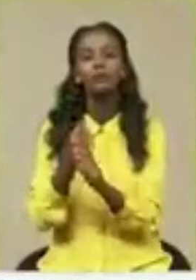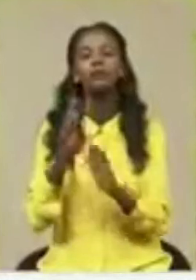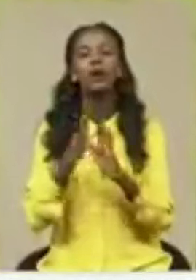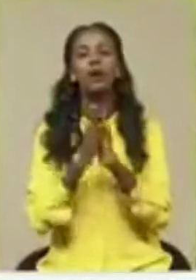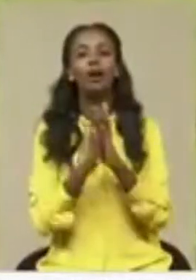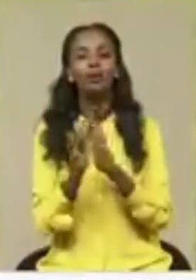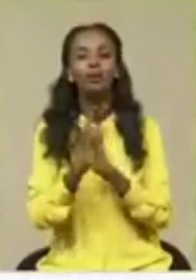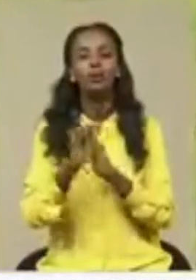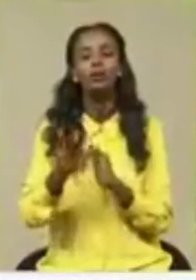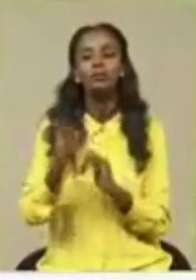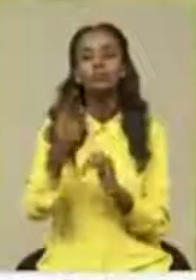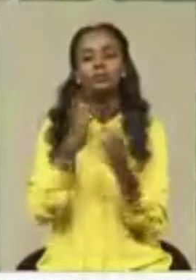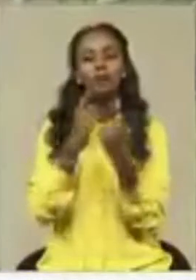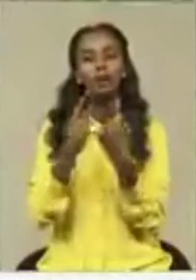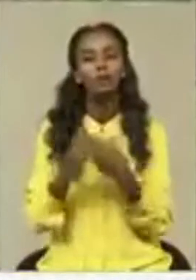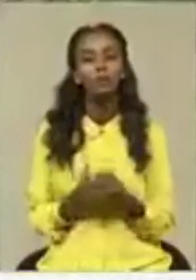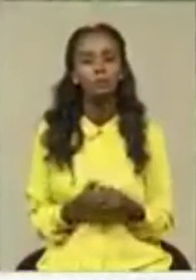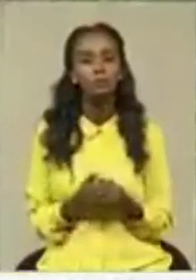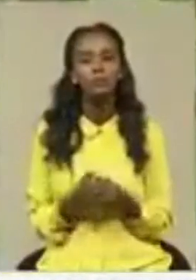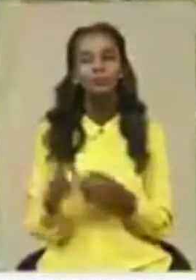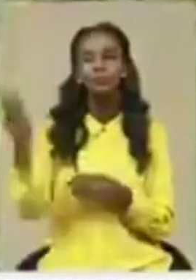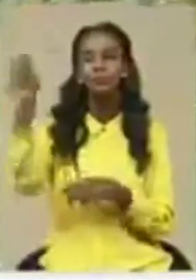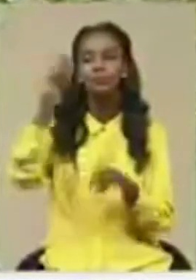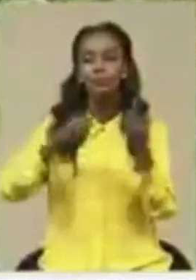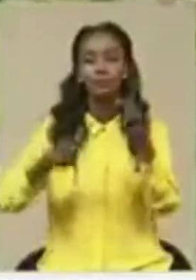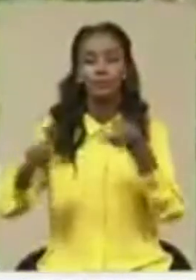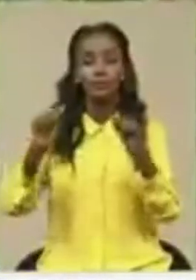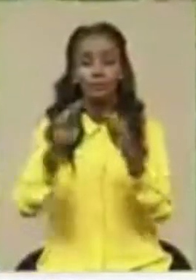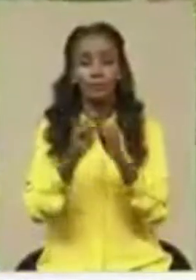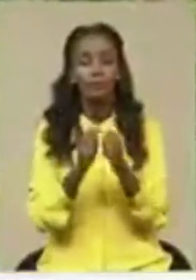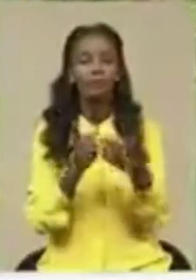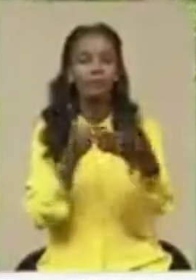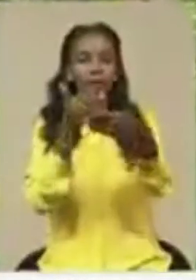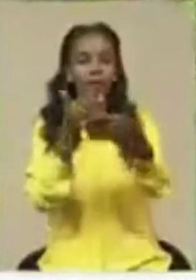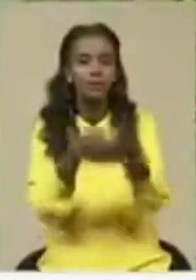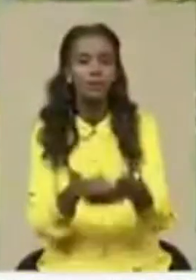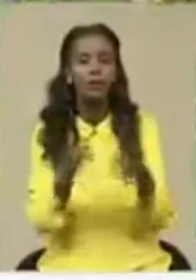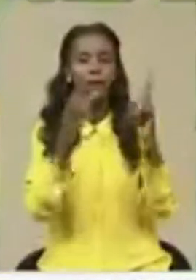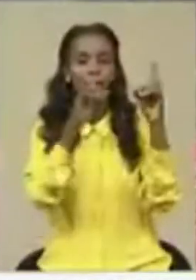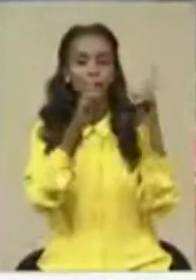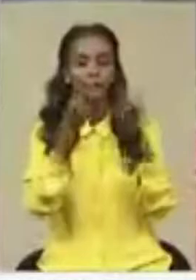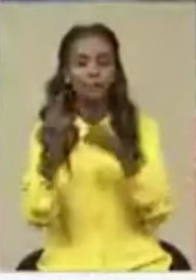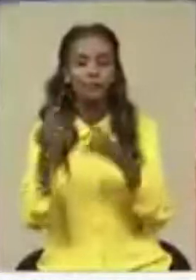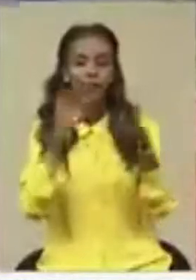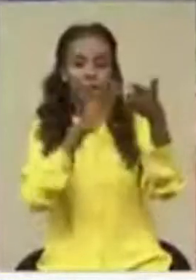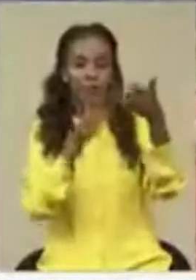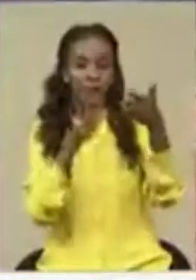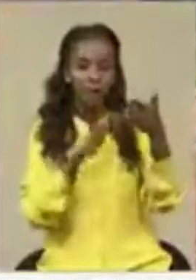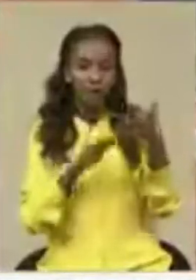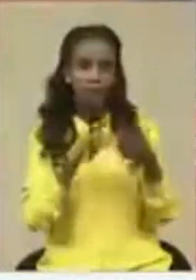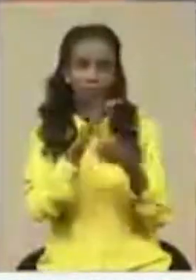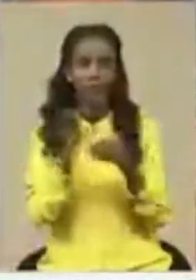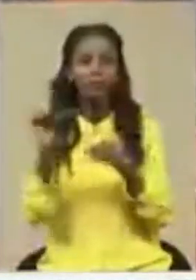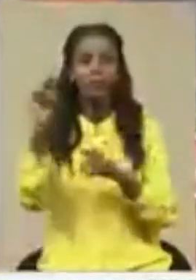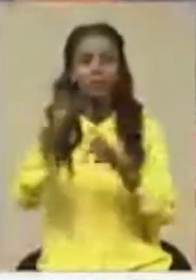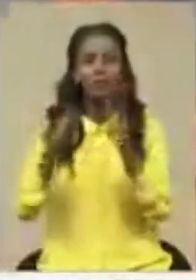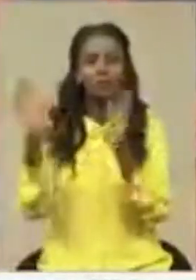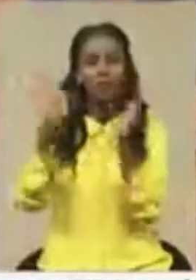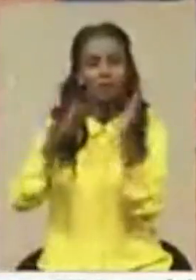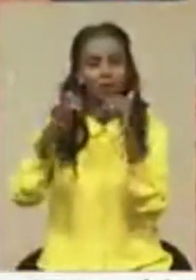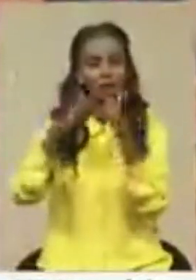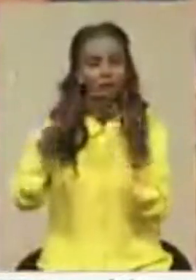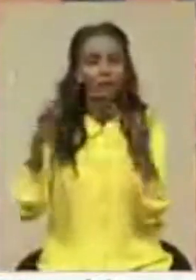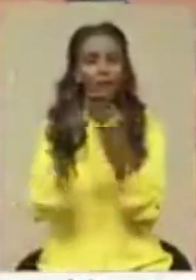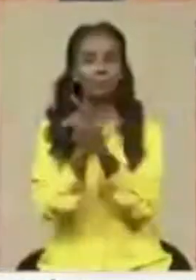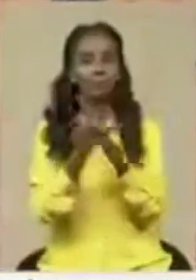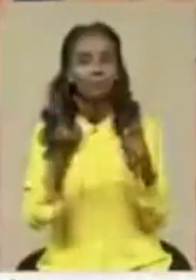እያከናወነ እንደሚገኝ ተናግረዋል። ህብረተሰቡ ጋር በመድረስ በምርምርና ጥናት የማህበረሰብ ችግሮችን ለይቶ